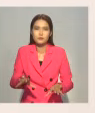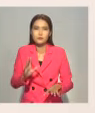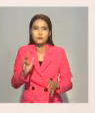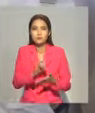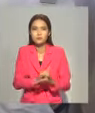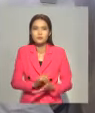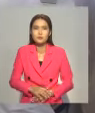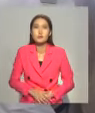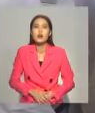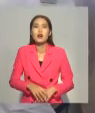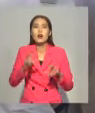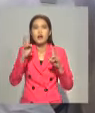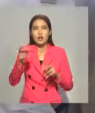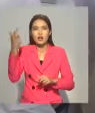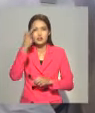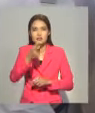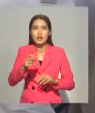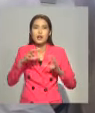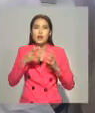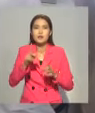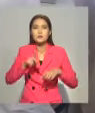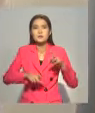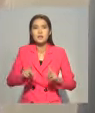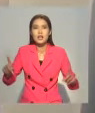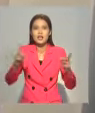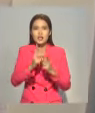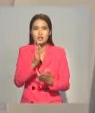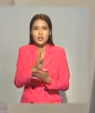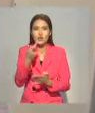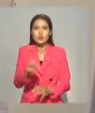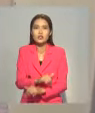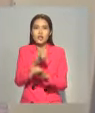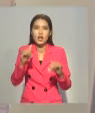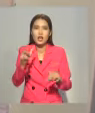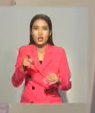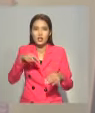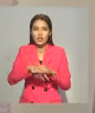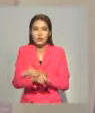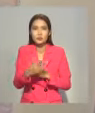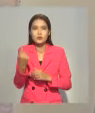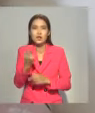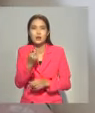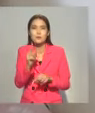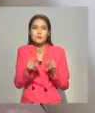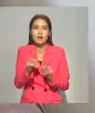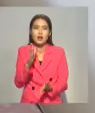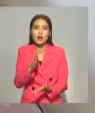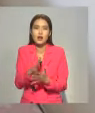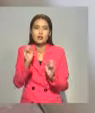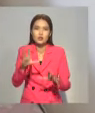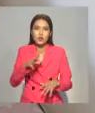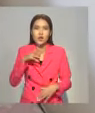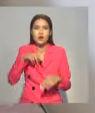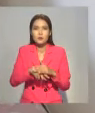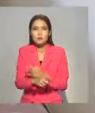адаммын. Аталған дерт әлемде сирек кездеседі. 200 мың адамның ішінде біреуде ғана болуы мүмкін. Дәрігерлер